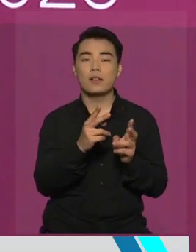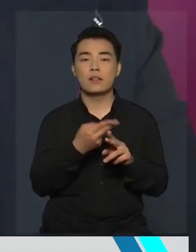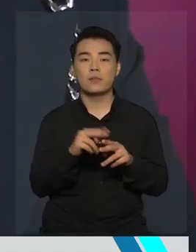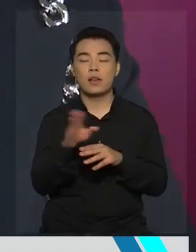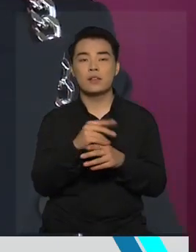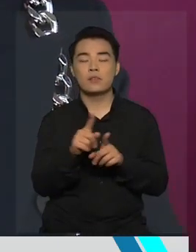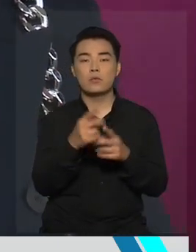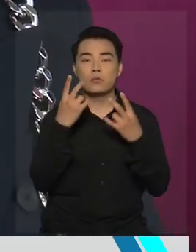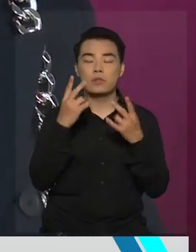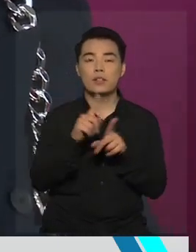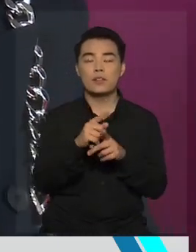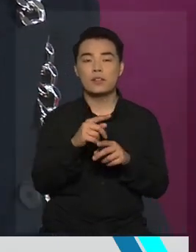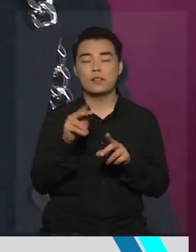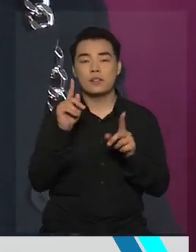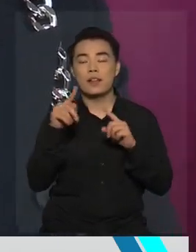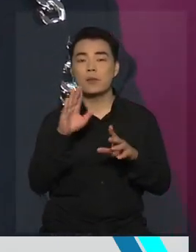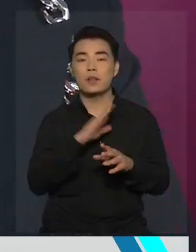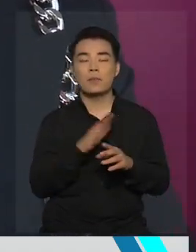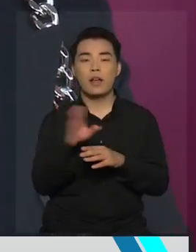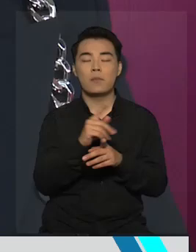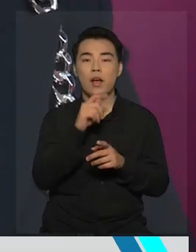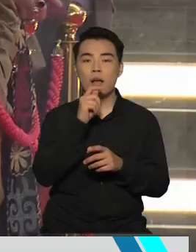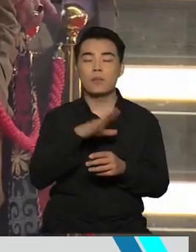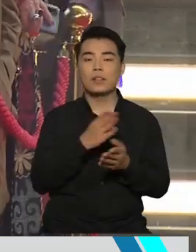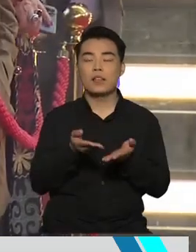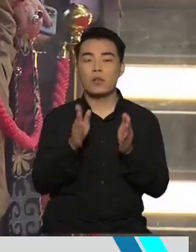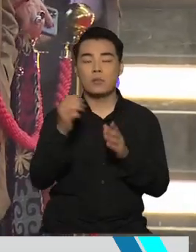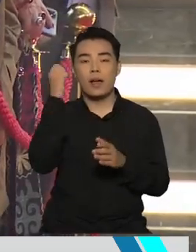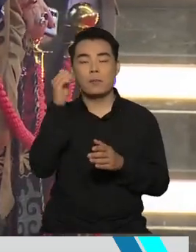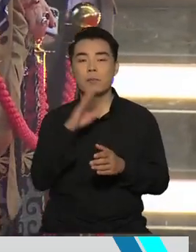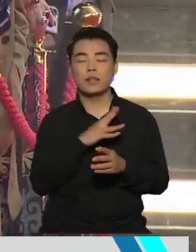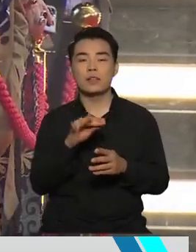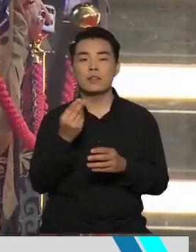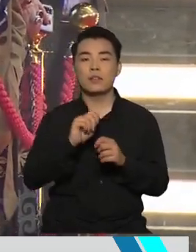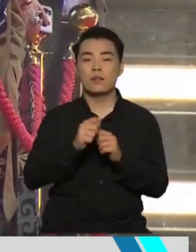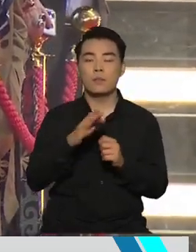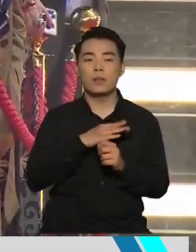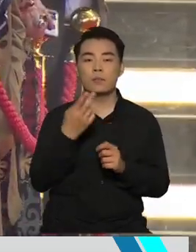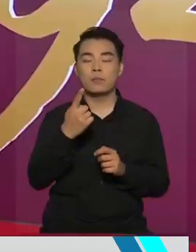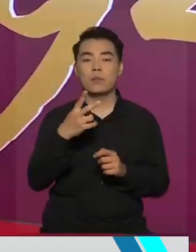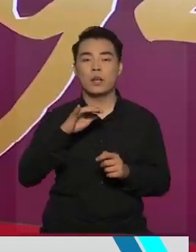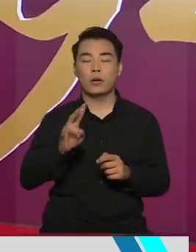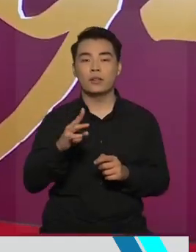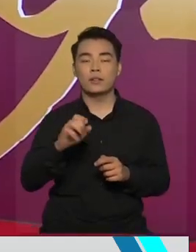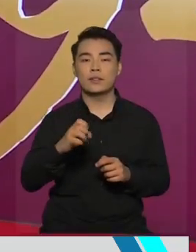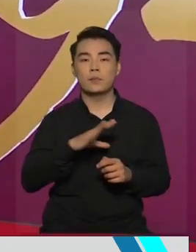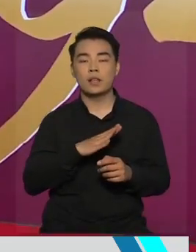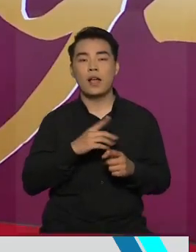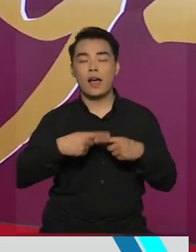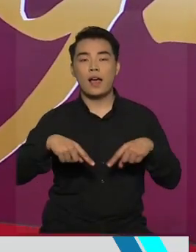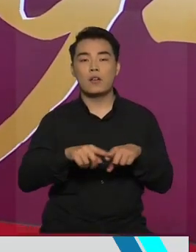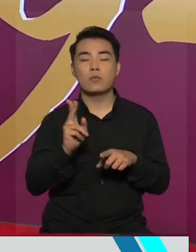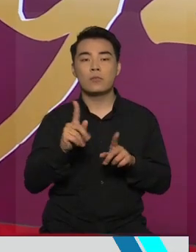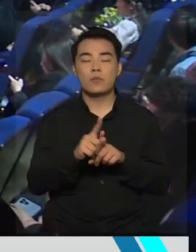творческой интеллигенции. Победителям вручили памятные статуэтки и денежные премии в размере 1 000 000 тенге. Организаторы